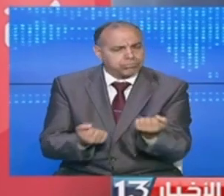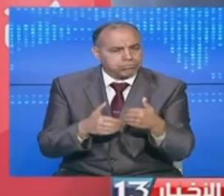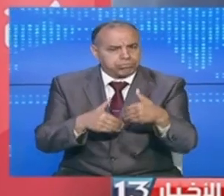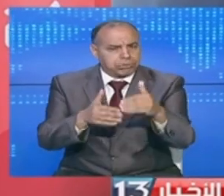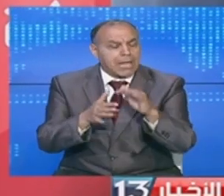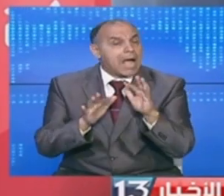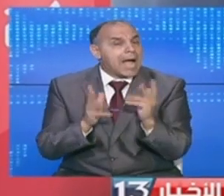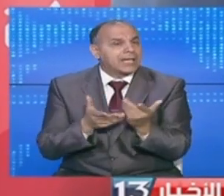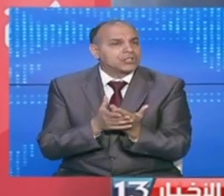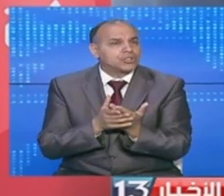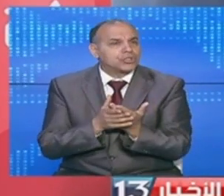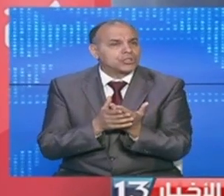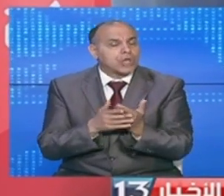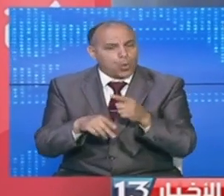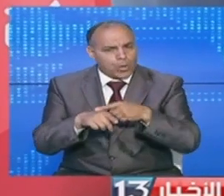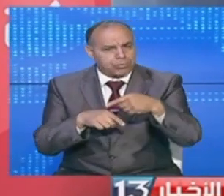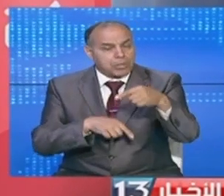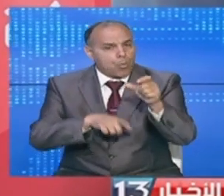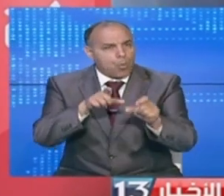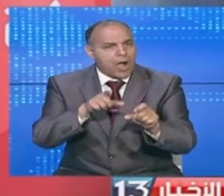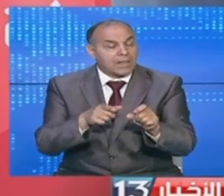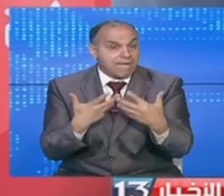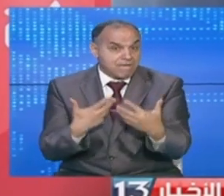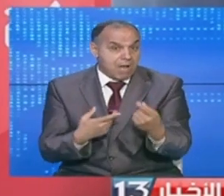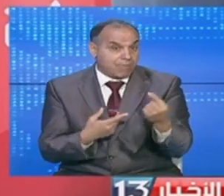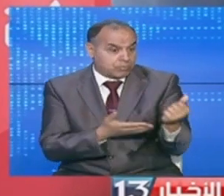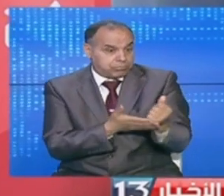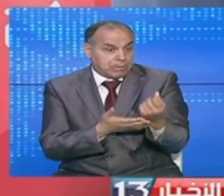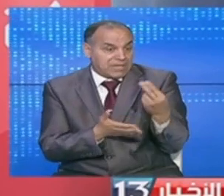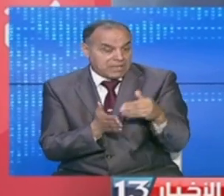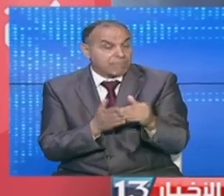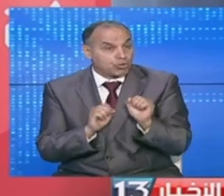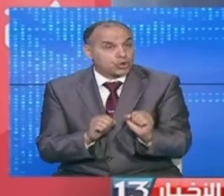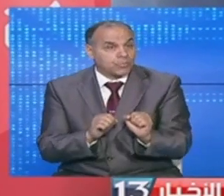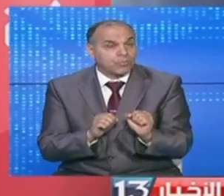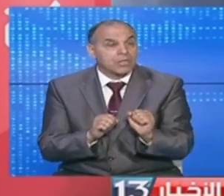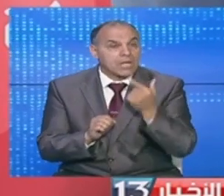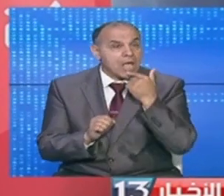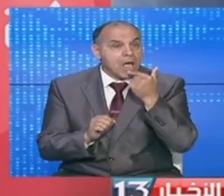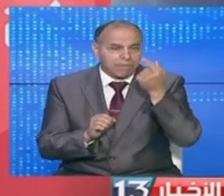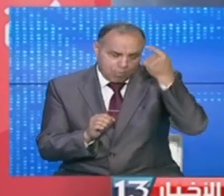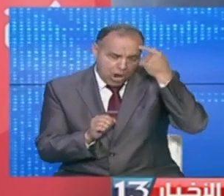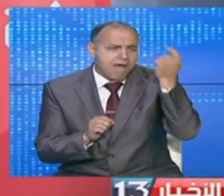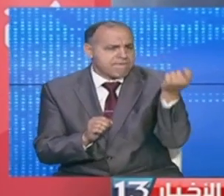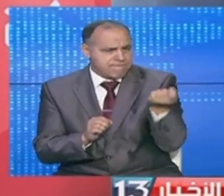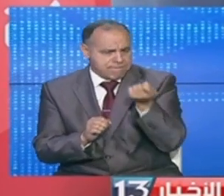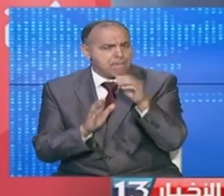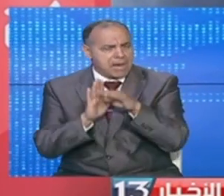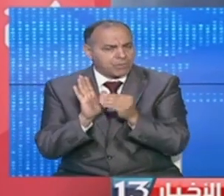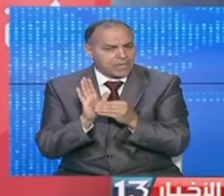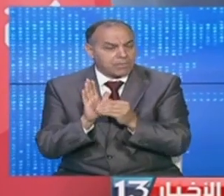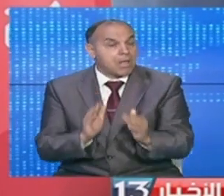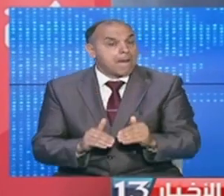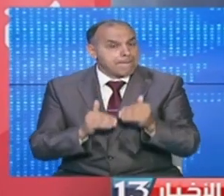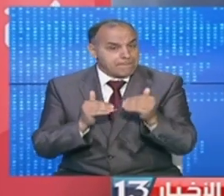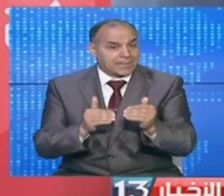علاش؟ باش نعطي متسع من الوقت للمواطن المستحق للمساعدة هذه باش تدخل في ذهنيته في عقله الآلية هذه، من